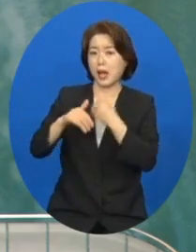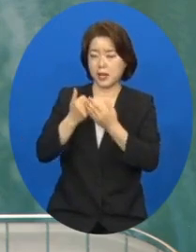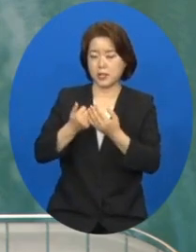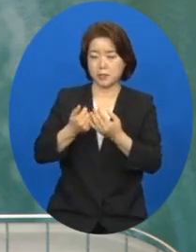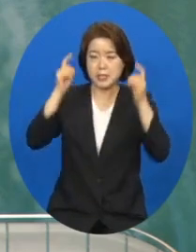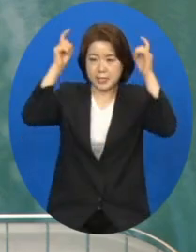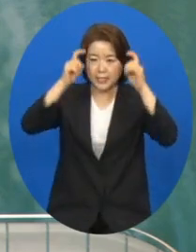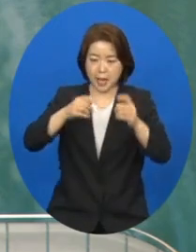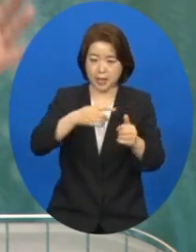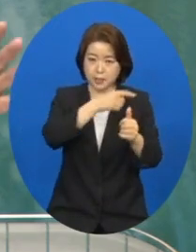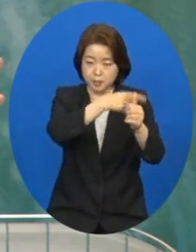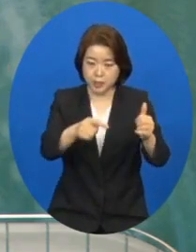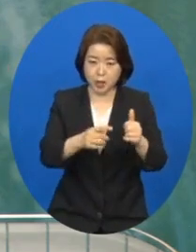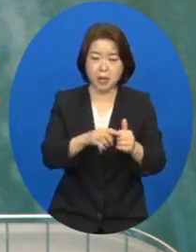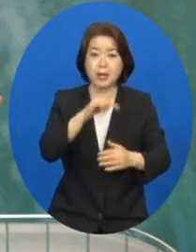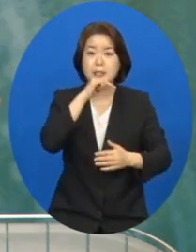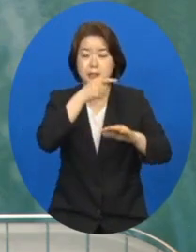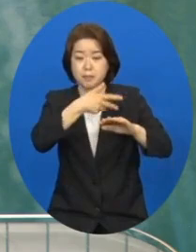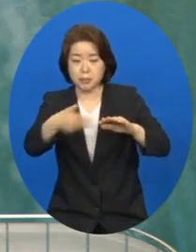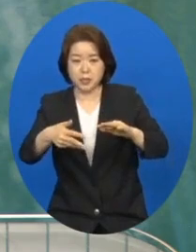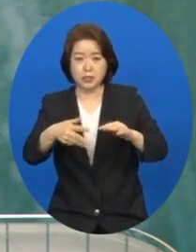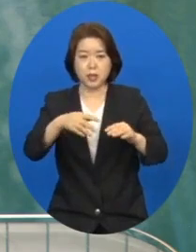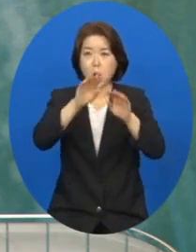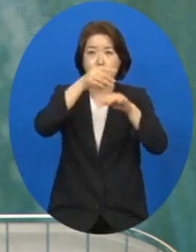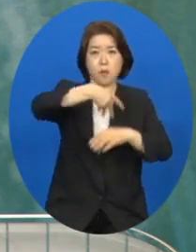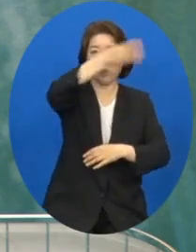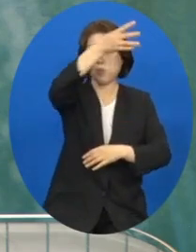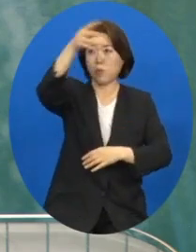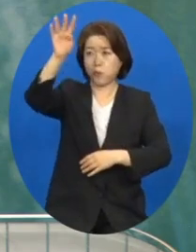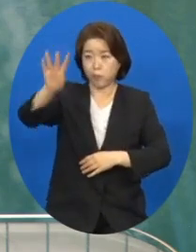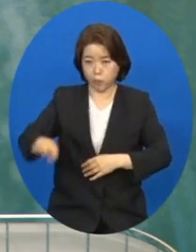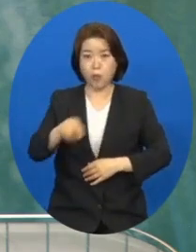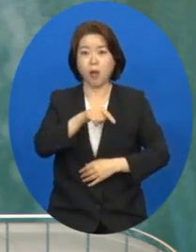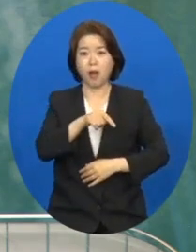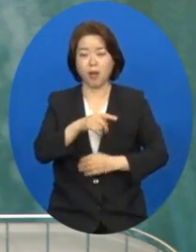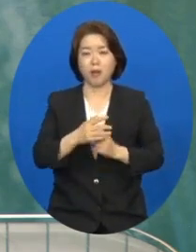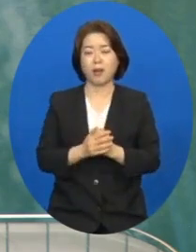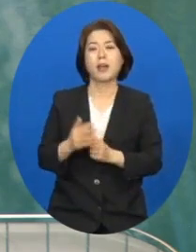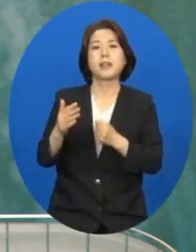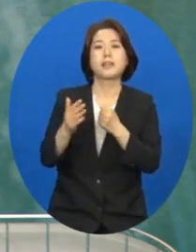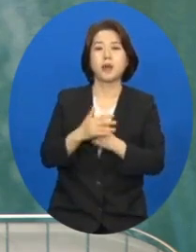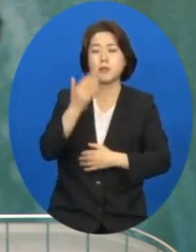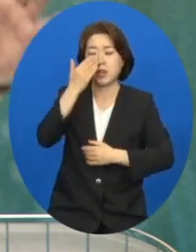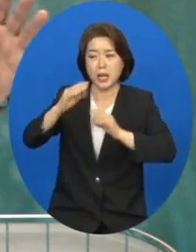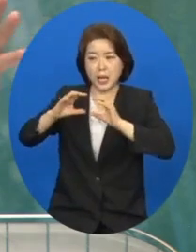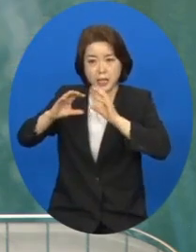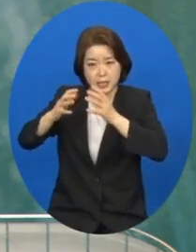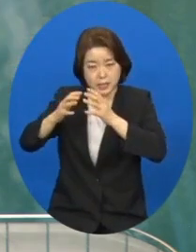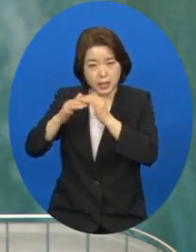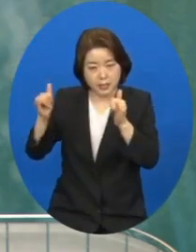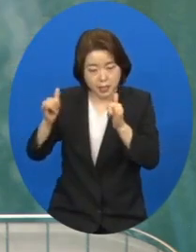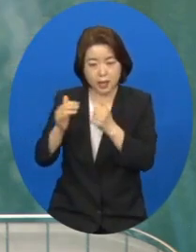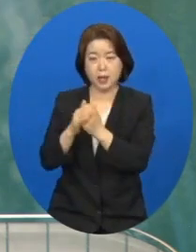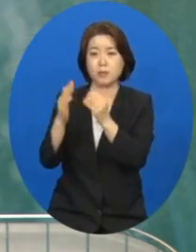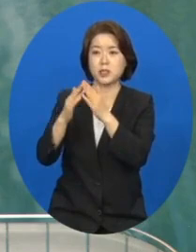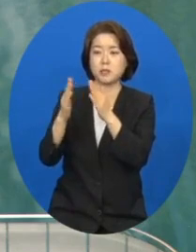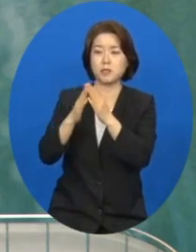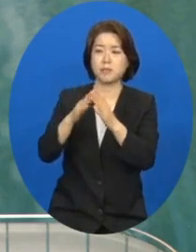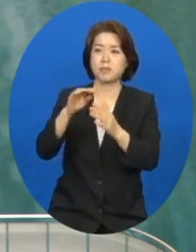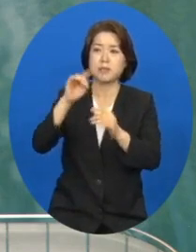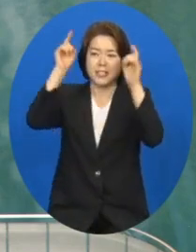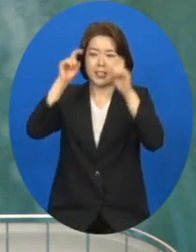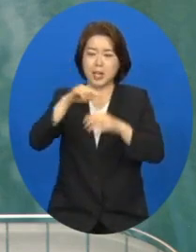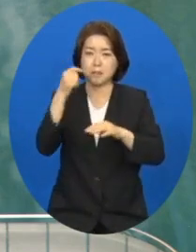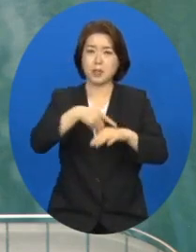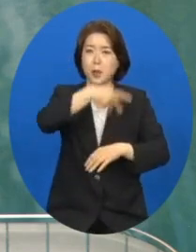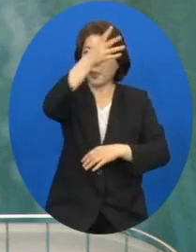피를 문에다가 바르라. 그래서 이스라엘 집은 그날 양의 피를 문에다가 바르고